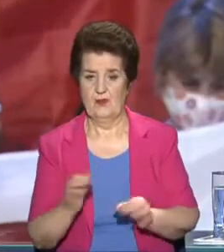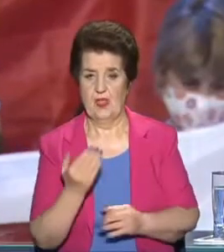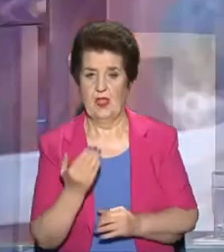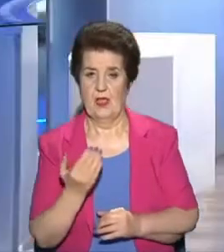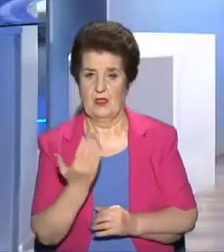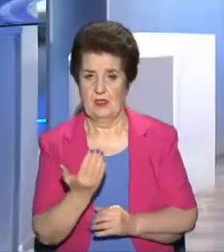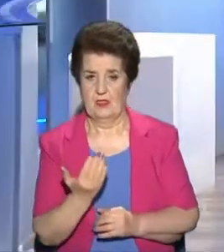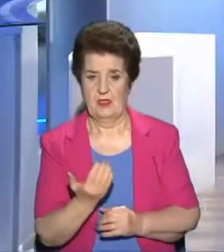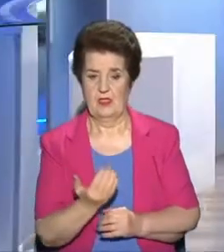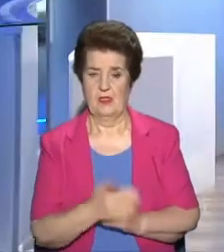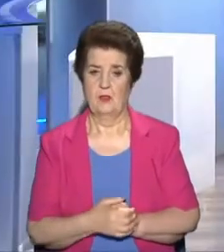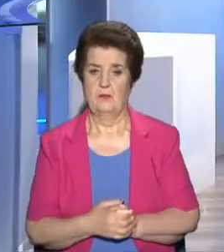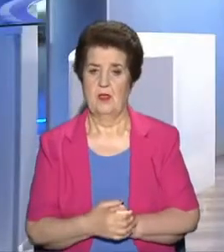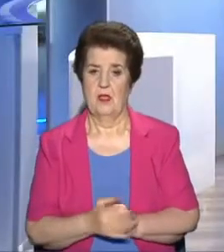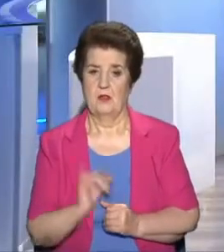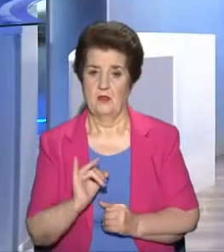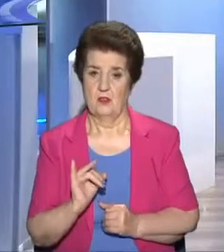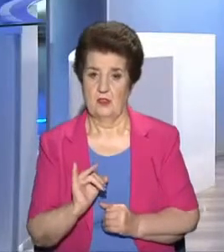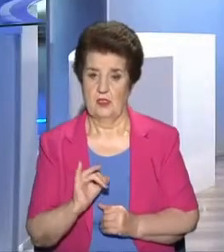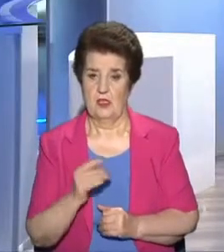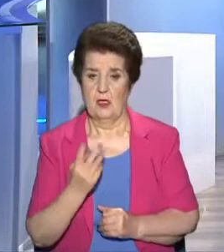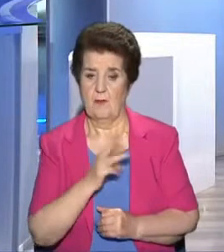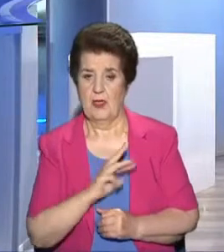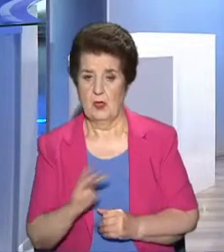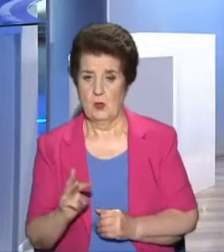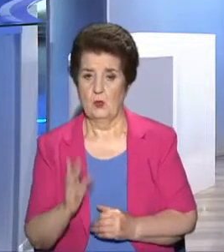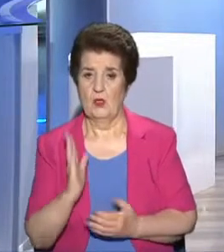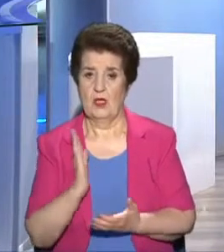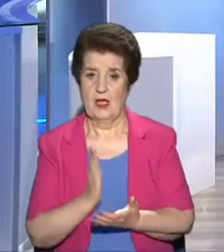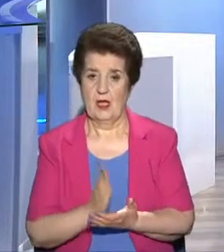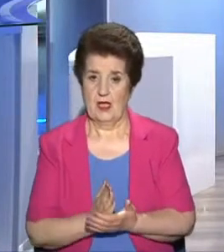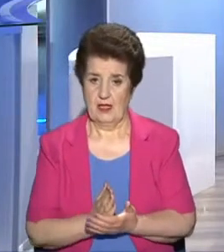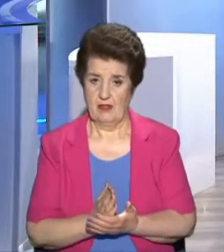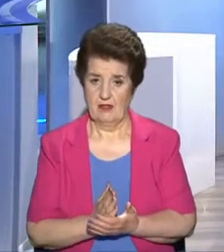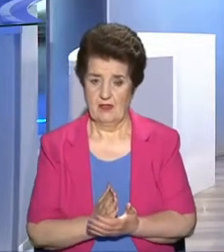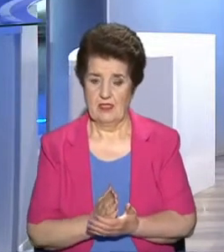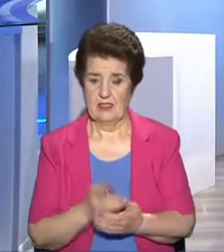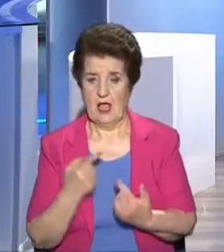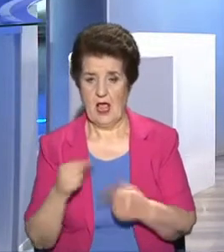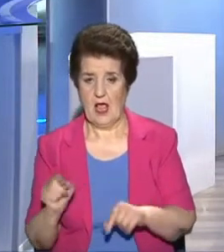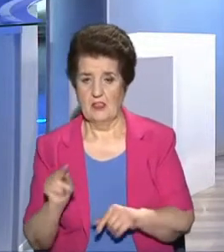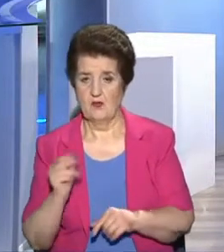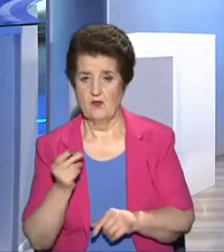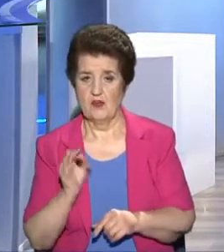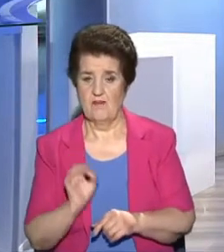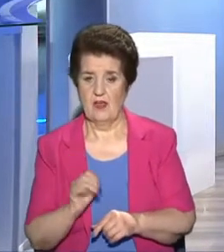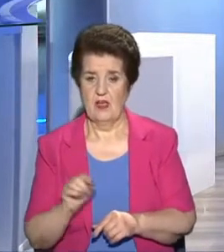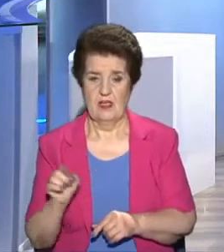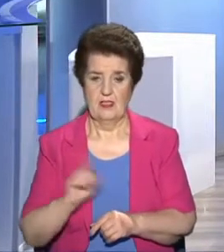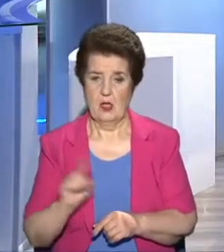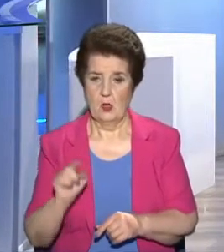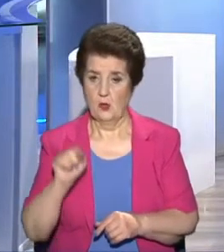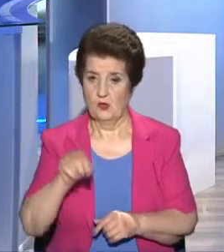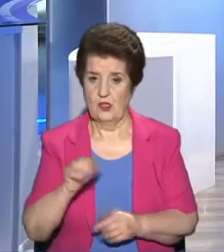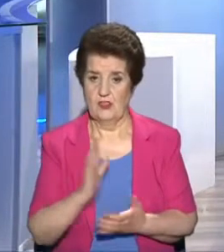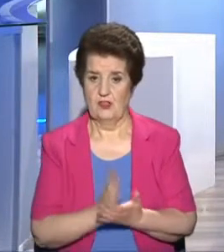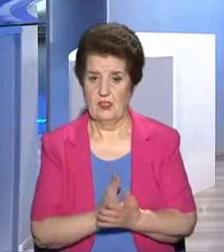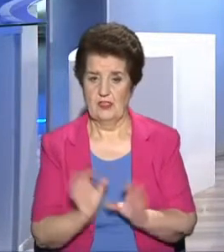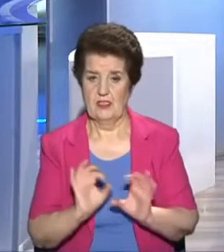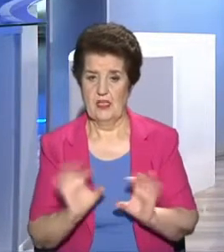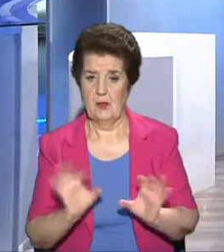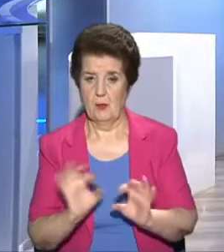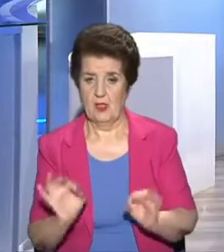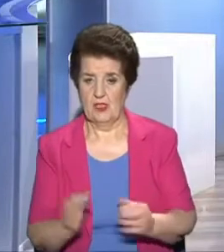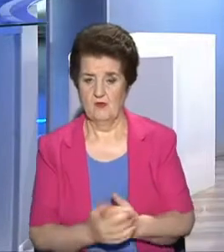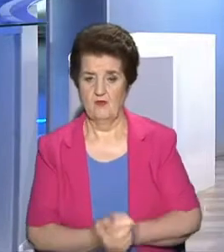platforma dumneavoastră și în celălalt nu tu care îl aveți la dispoziție vă rog să spuneți altceva decât ceea ce se regăsește în reportajul